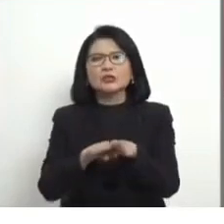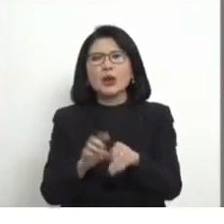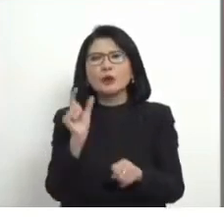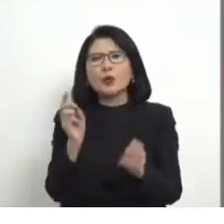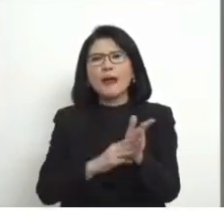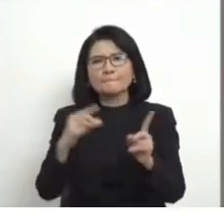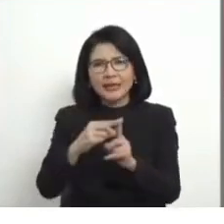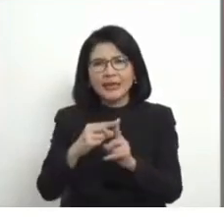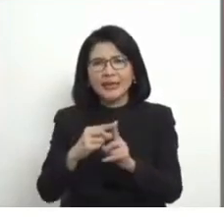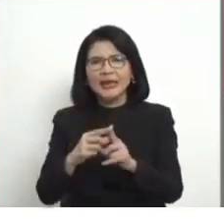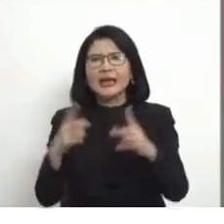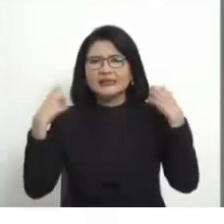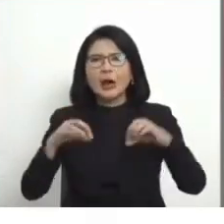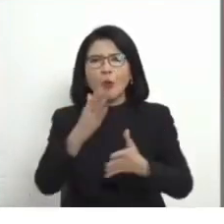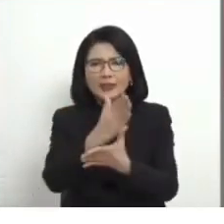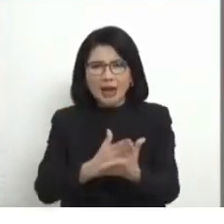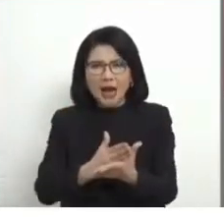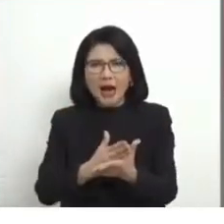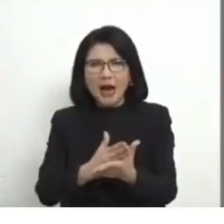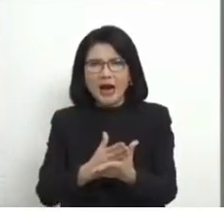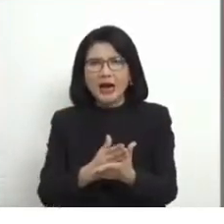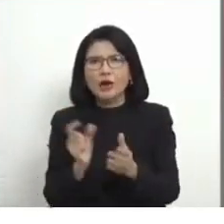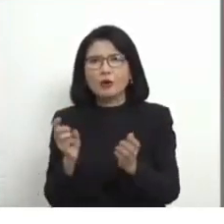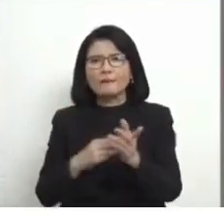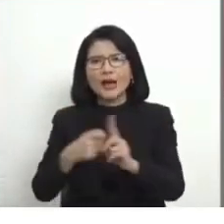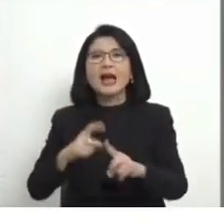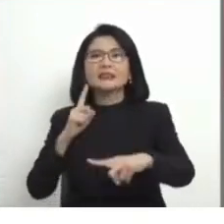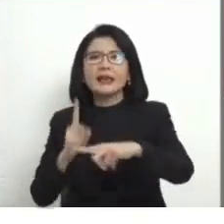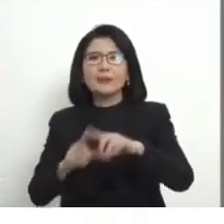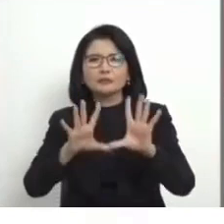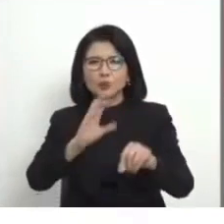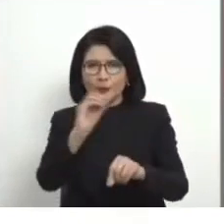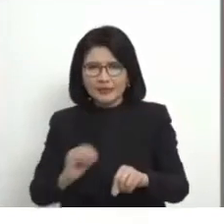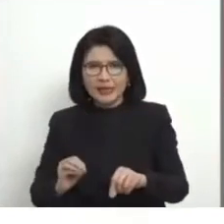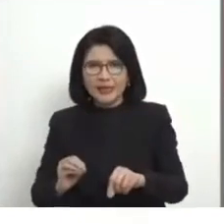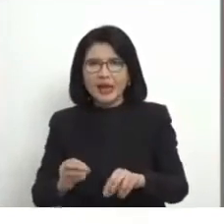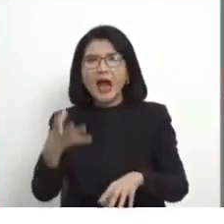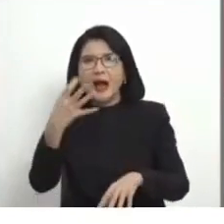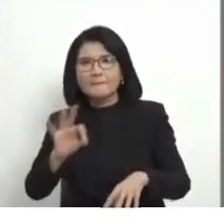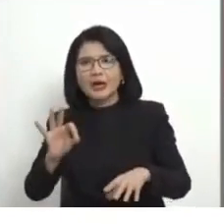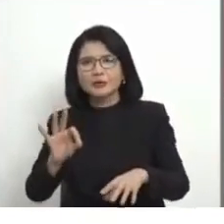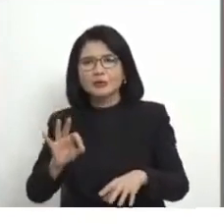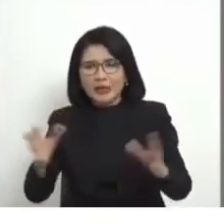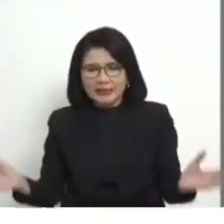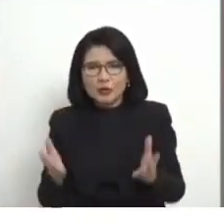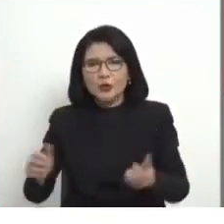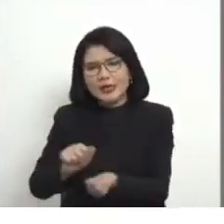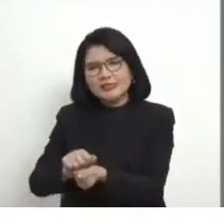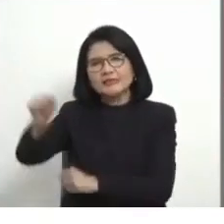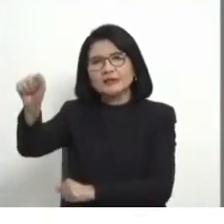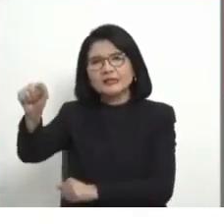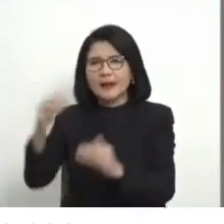ada di Jawa Tengah UMK yang ada di Jawa Tengah tambah 10% baru kemudian kita dorong proses sertifikasi dan